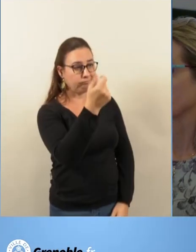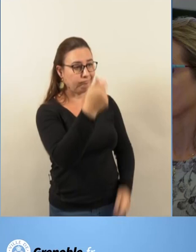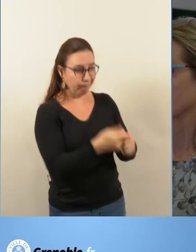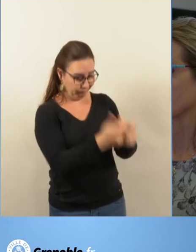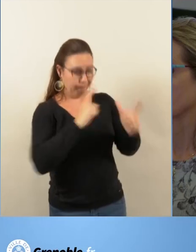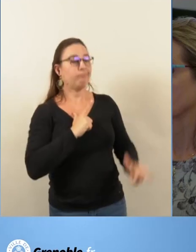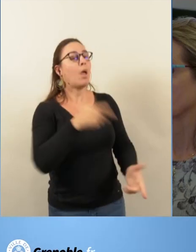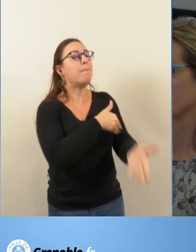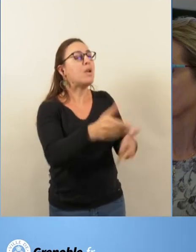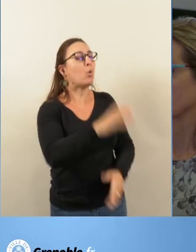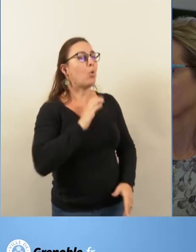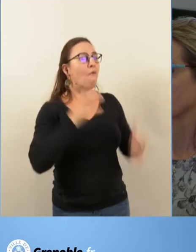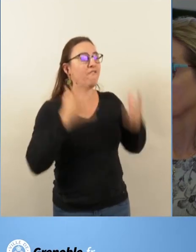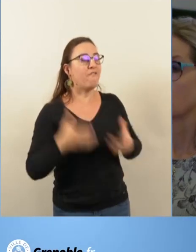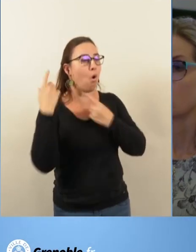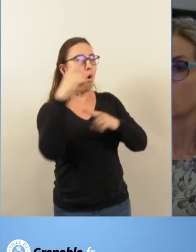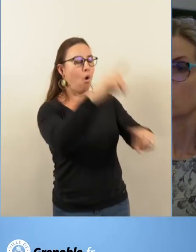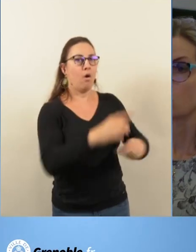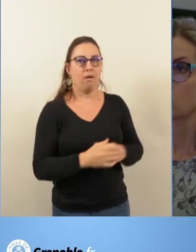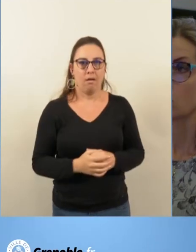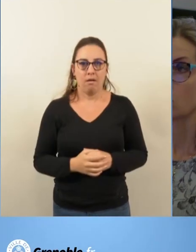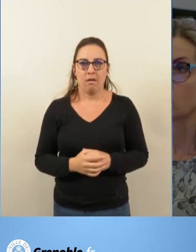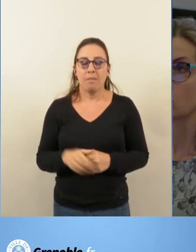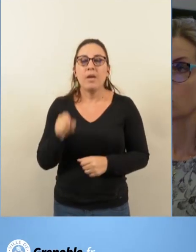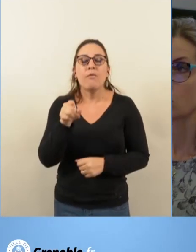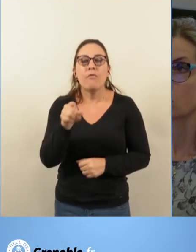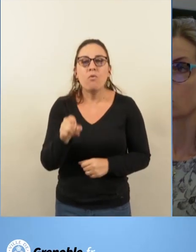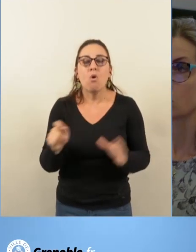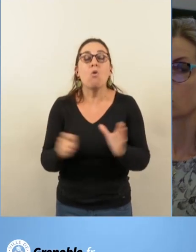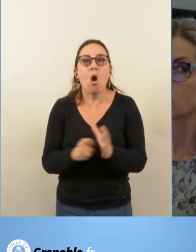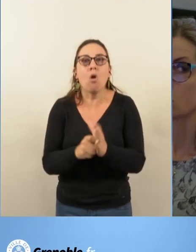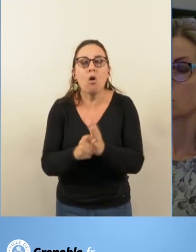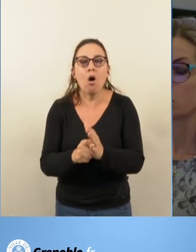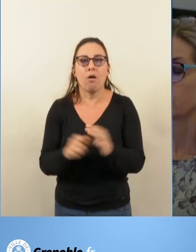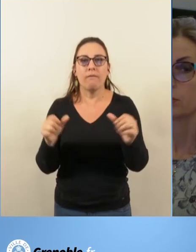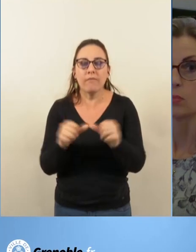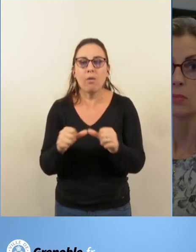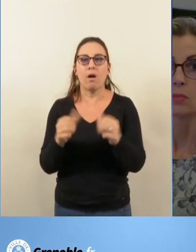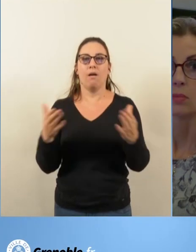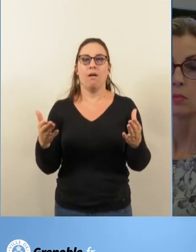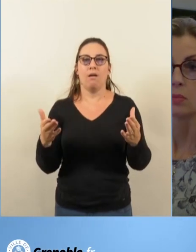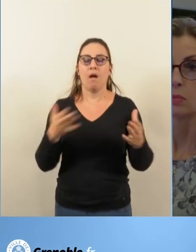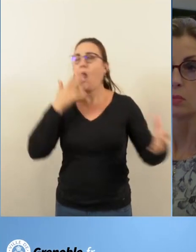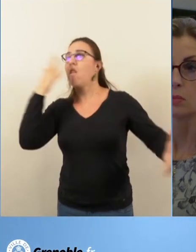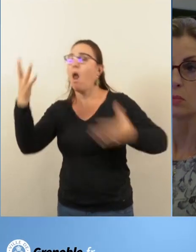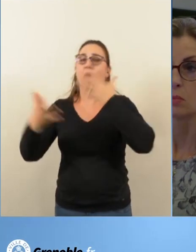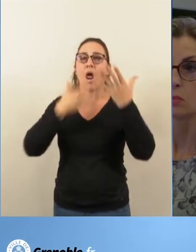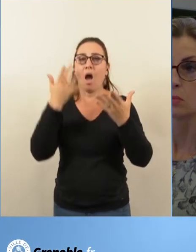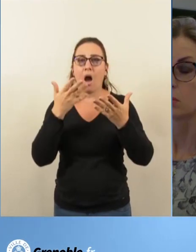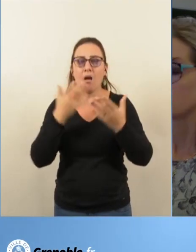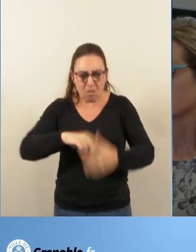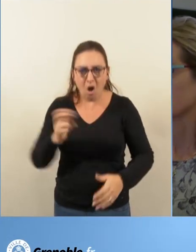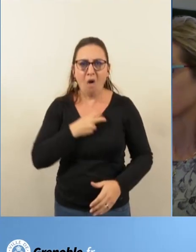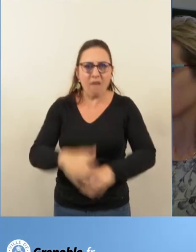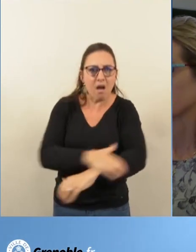mais enfin à partir de quand vous allez présenter plutôt que des déclamations vous allez présenter des